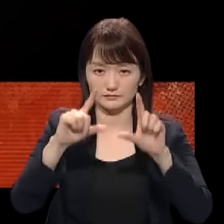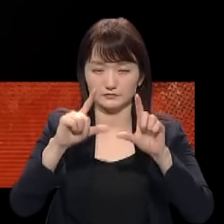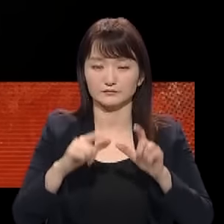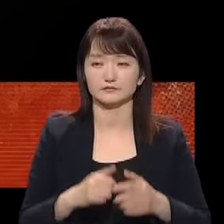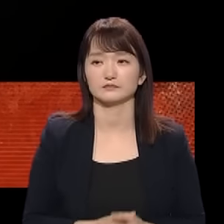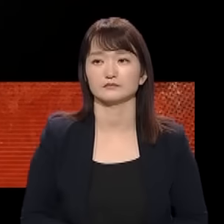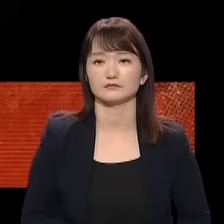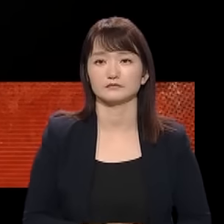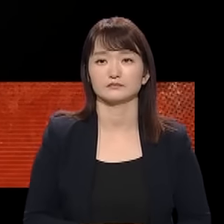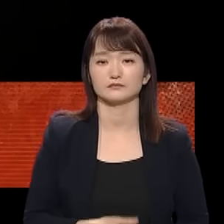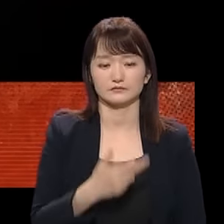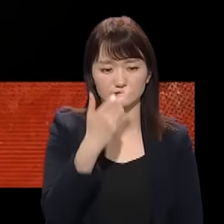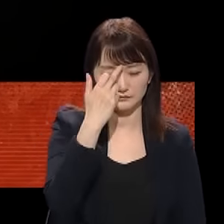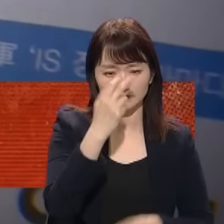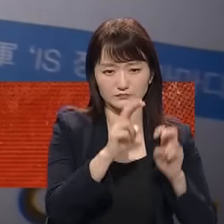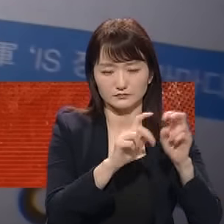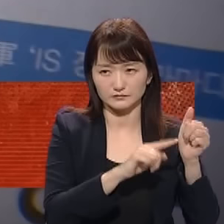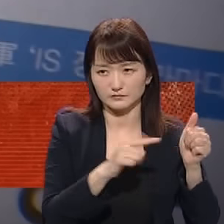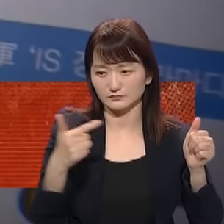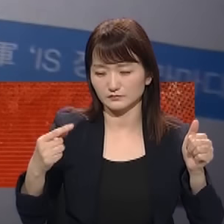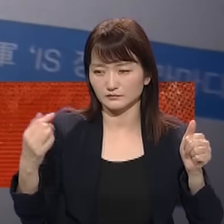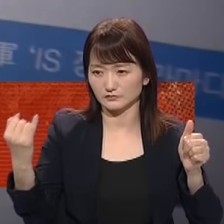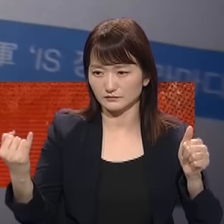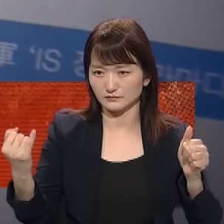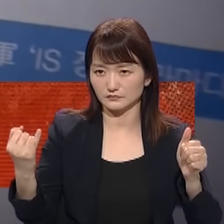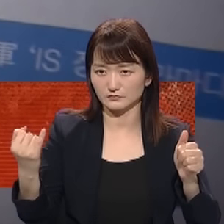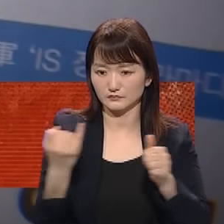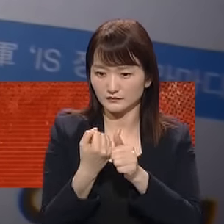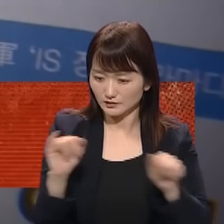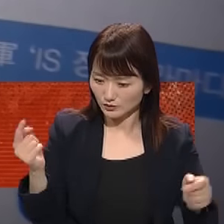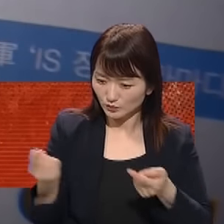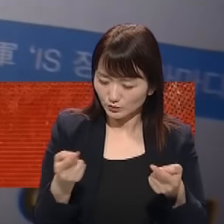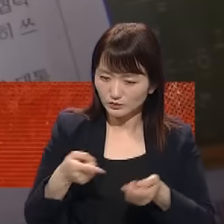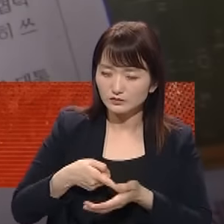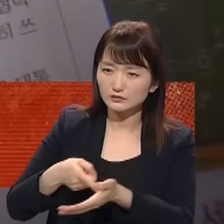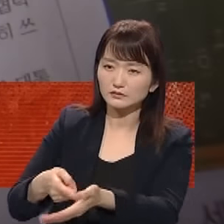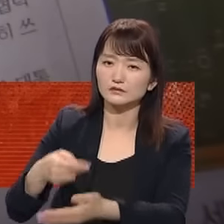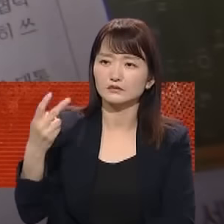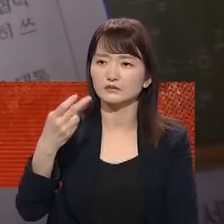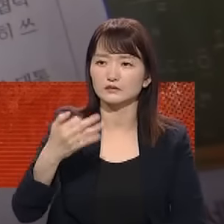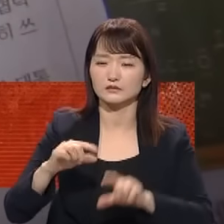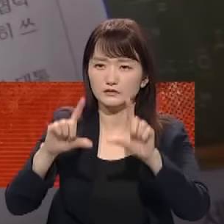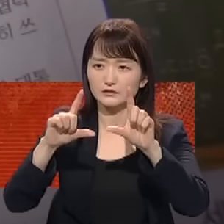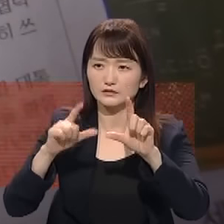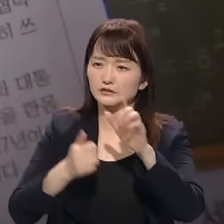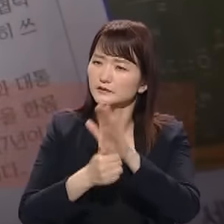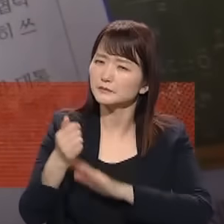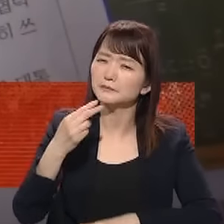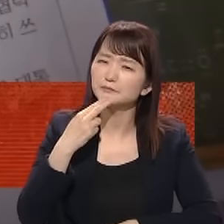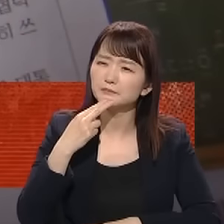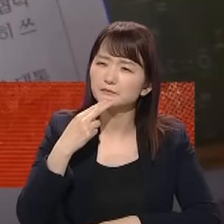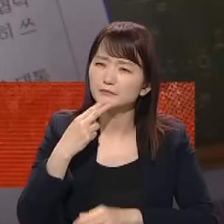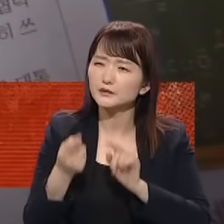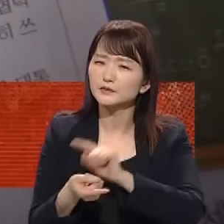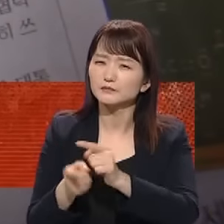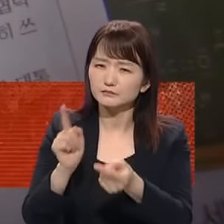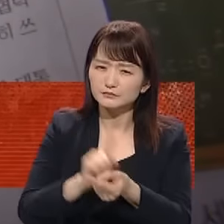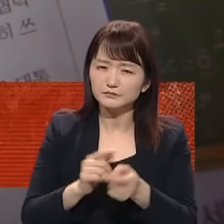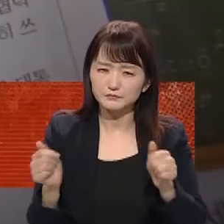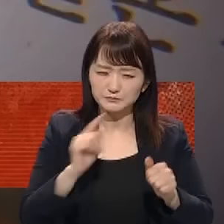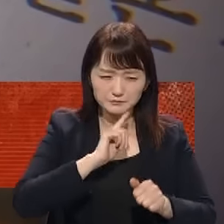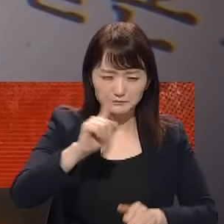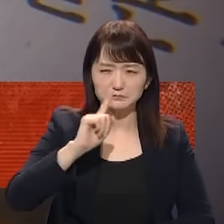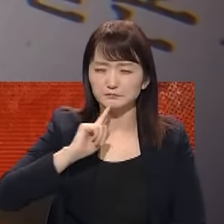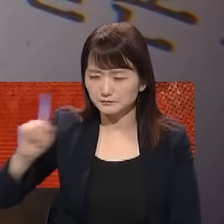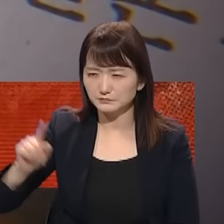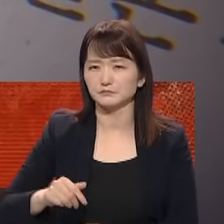이제 최태원 회장이 이 노소영 관장 상대로 위원 조정 신청을 했다가 2019년도에 더 이상 희망이 보이지 않는다면서 쌍방이 소송을